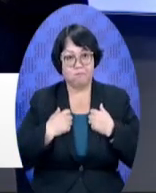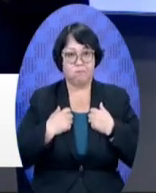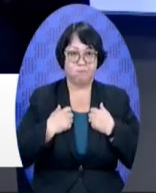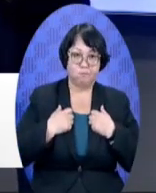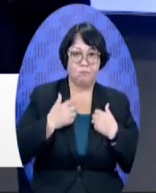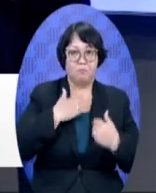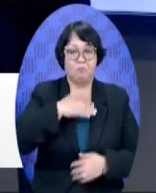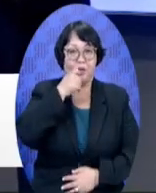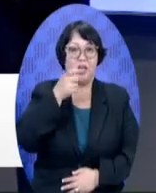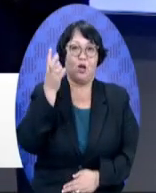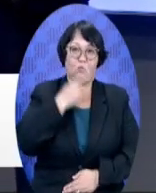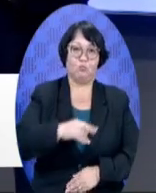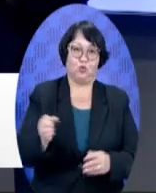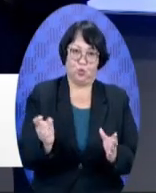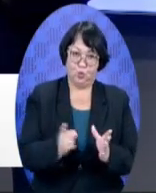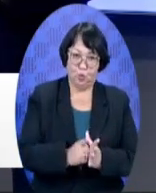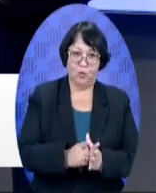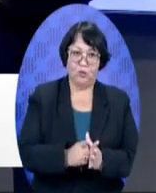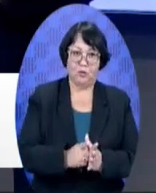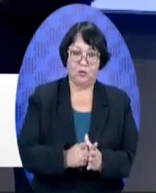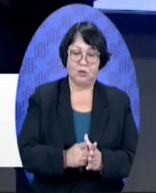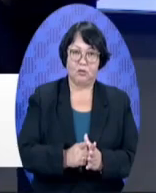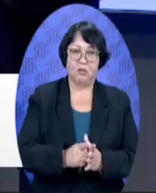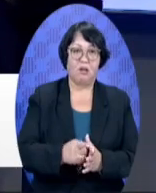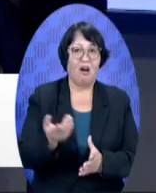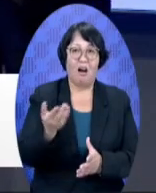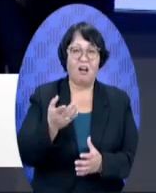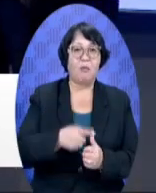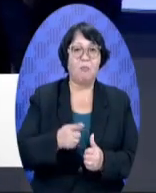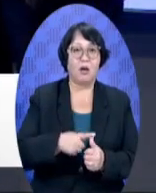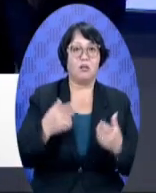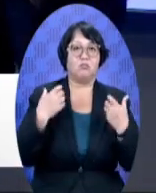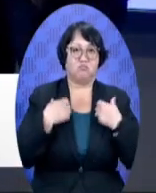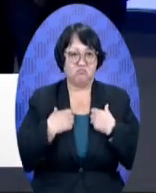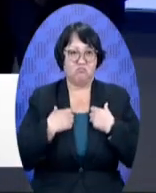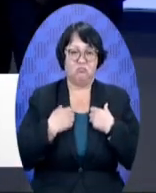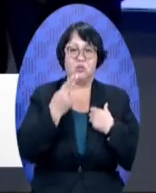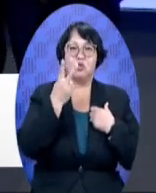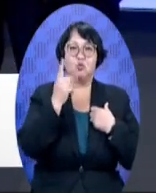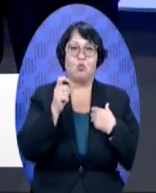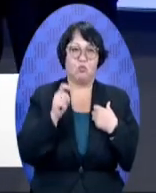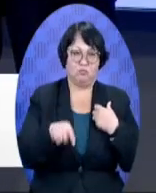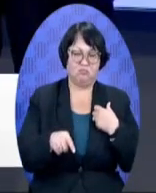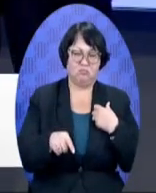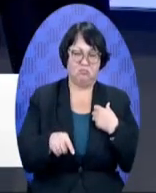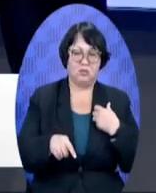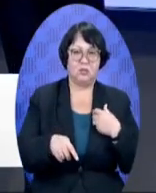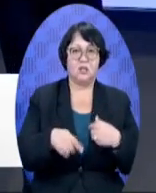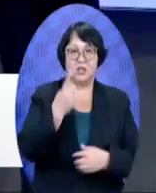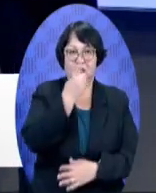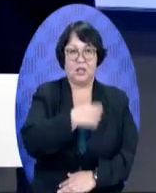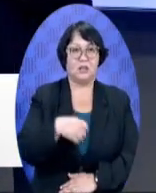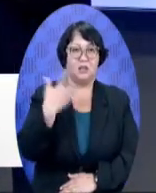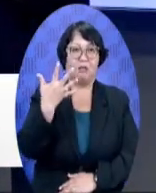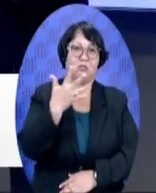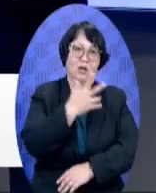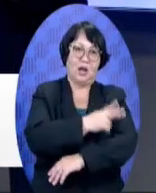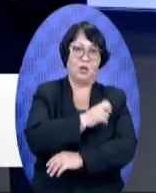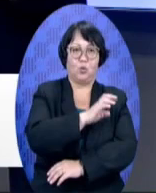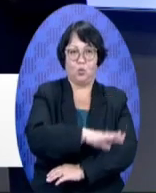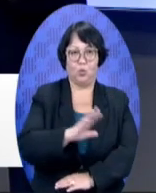мэндэд зайлшгүй чухал нөлөөлдөг нэг зүйл байна. Бидний судалгаагаар манай 1-5 дугаар ангийн сурагчид